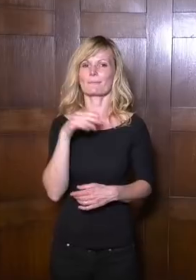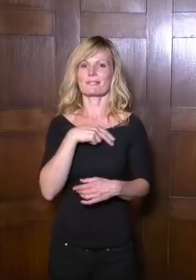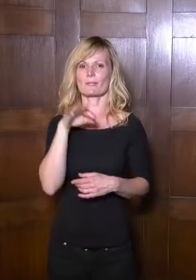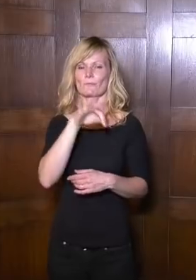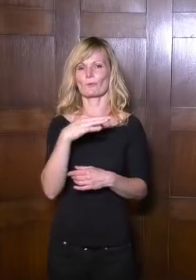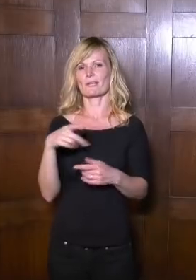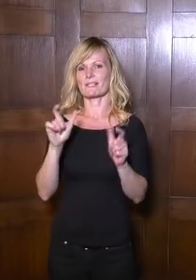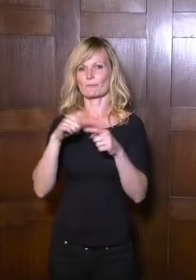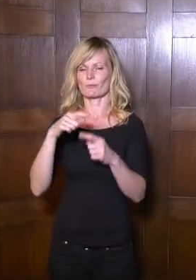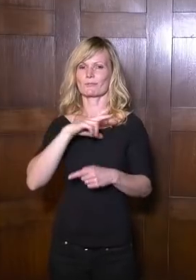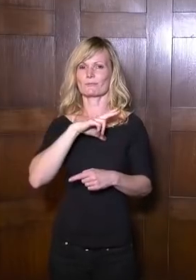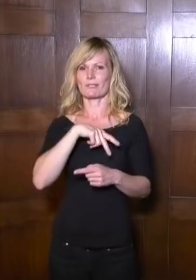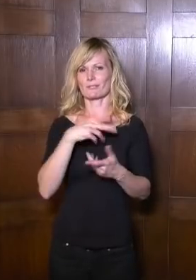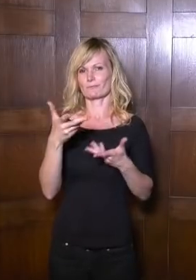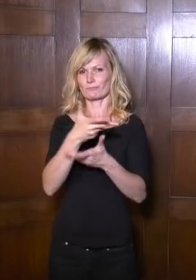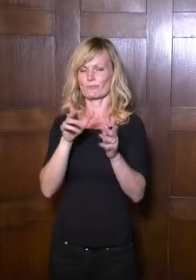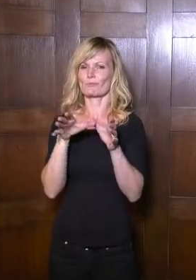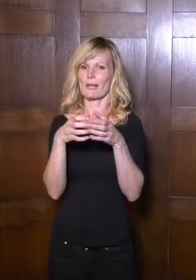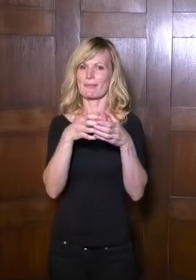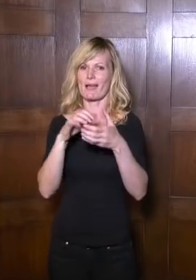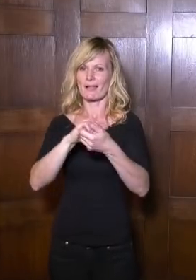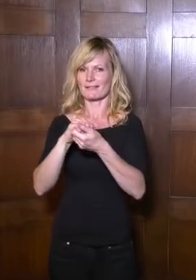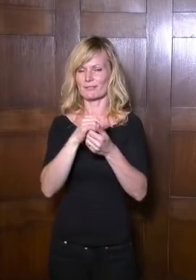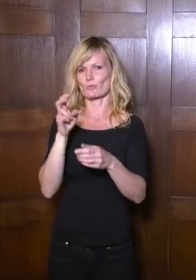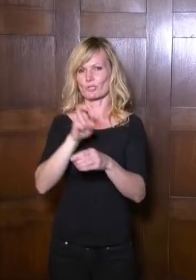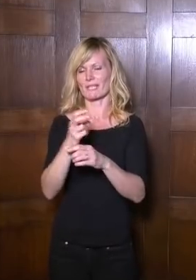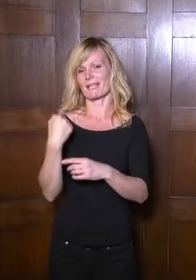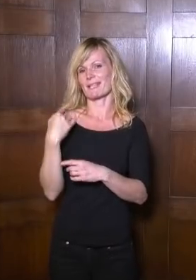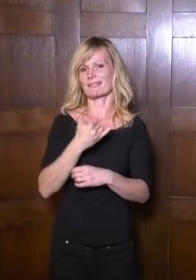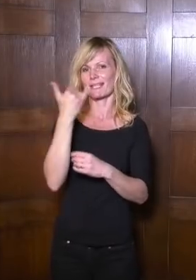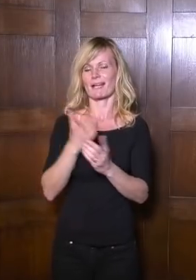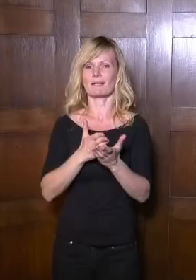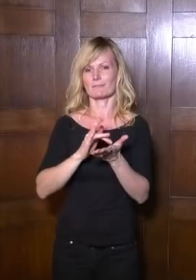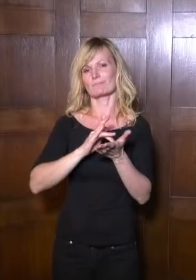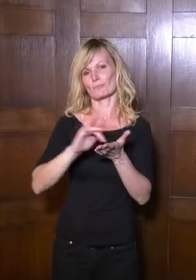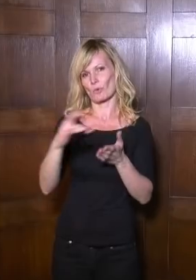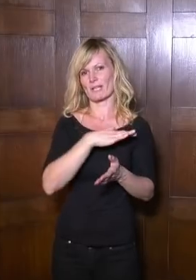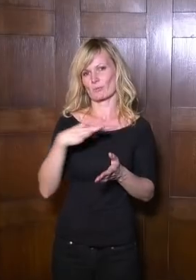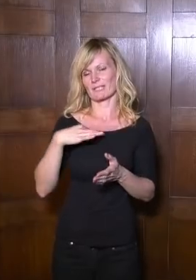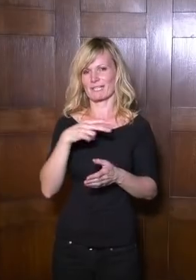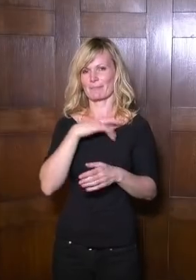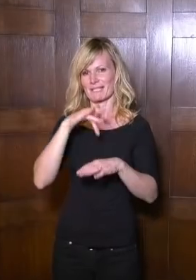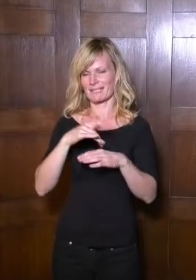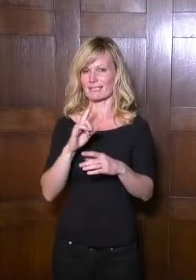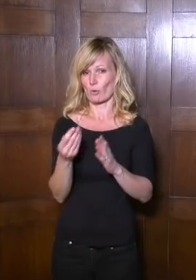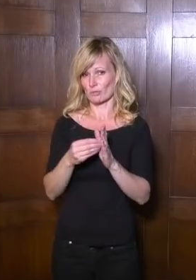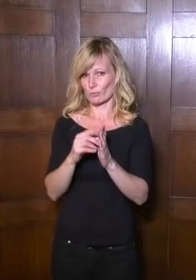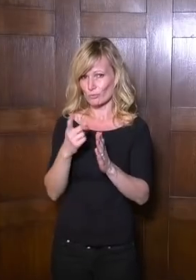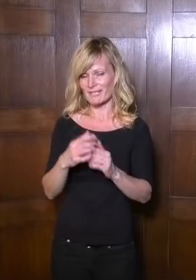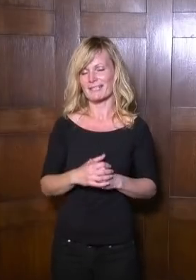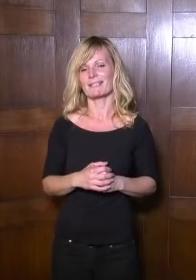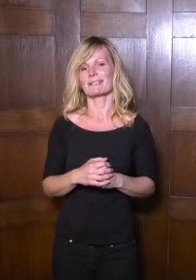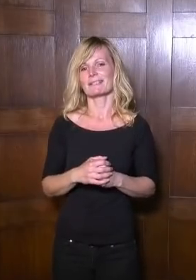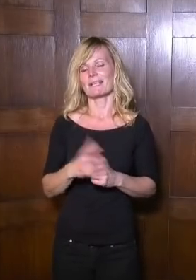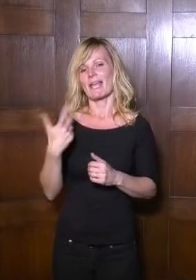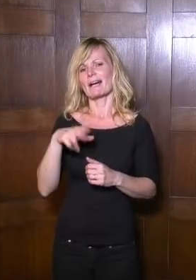und seit dem letzten Vierteljahr, das kann man so sagen, ausschließlich Gesundheitsministerin, was natürlich auch in meinem Verantwortungsbereich liegt. Und der Herr